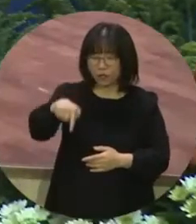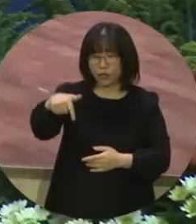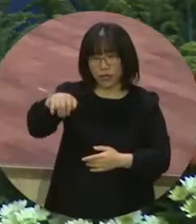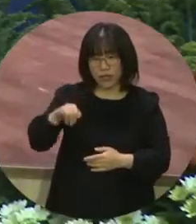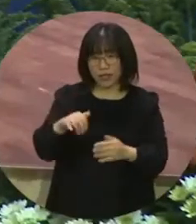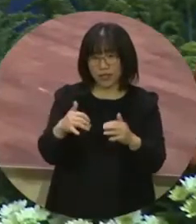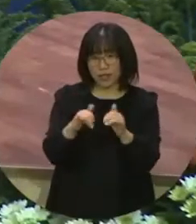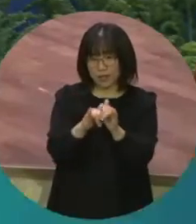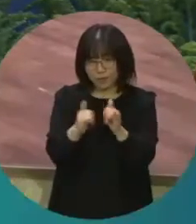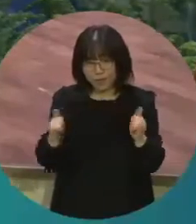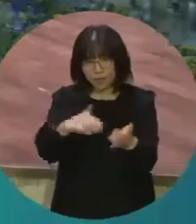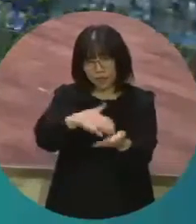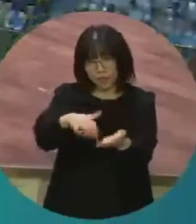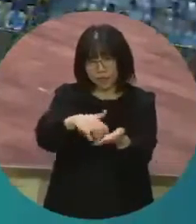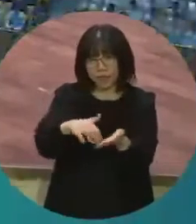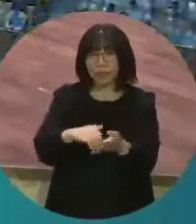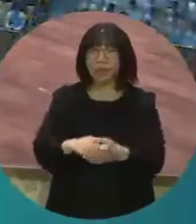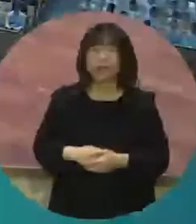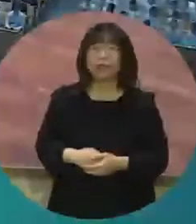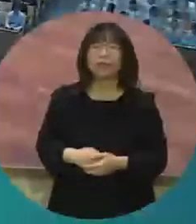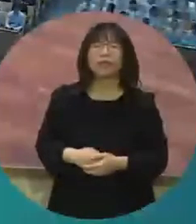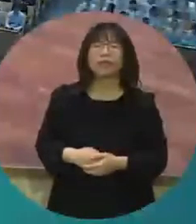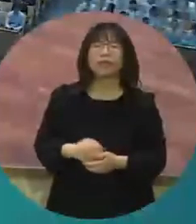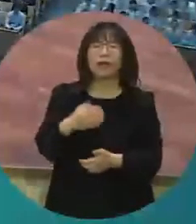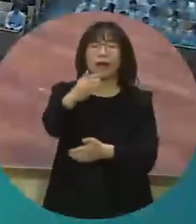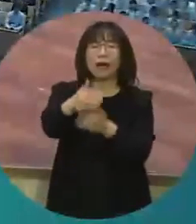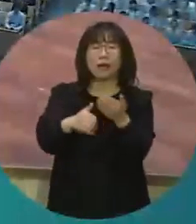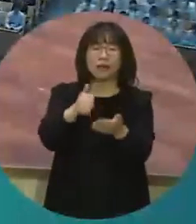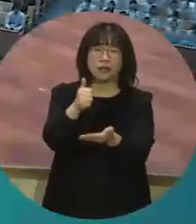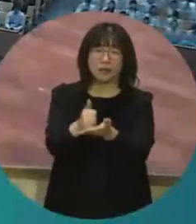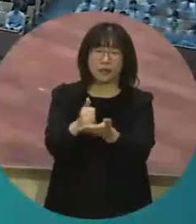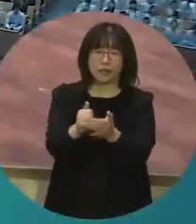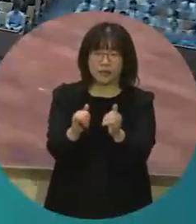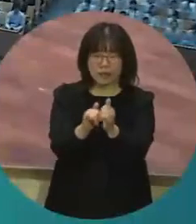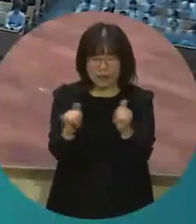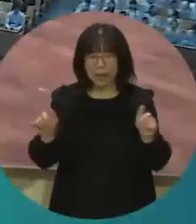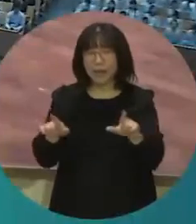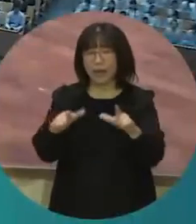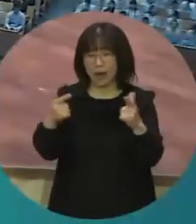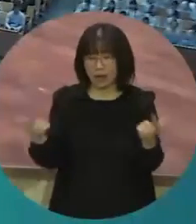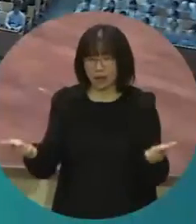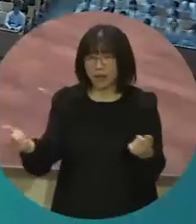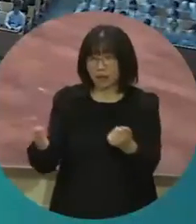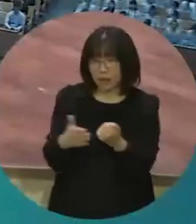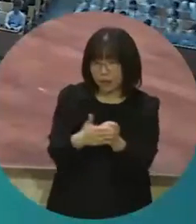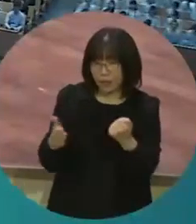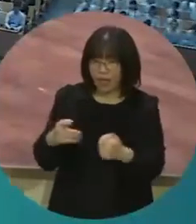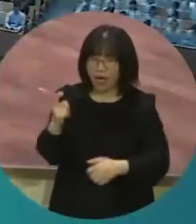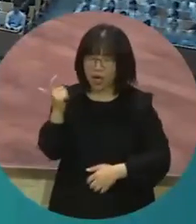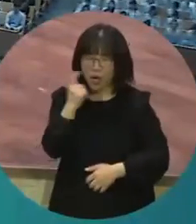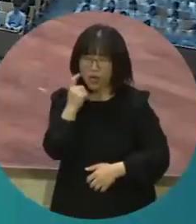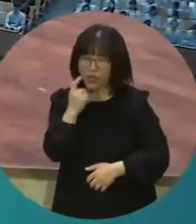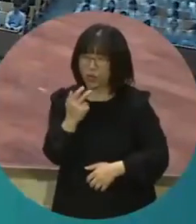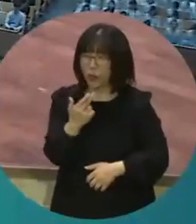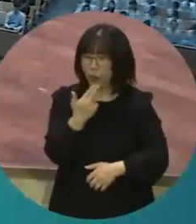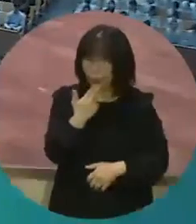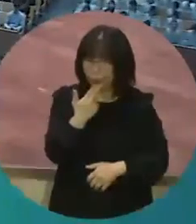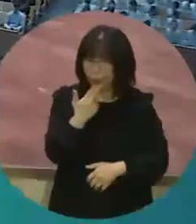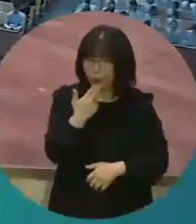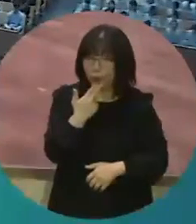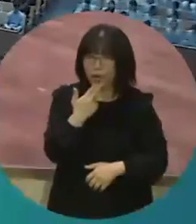19절에 나옵니다. 잘 들으세요. 하나님은 사람이 아니시니 거짓말을 하지